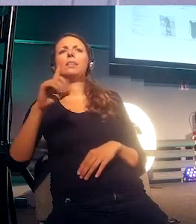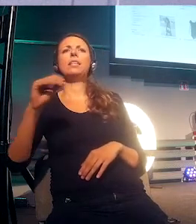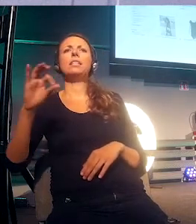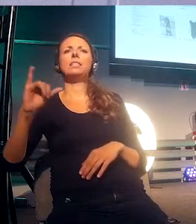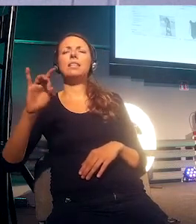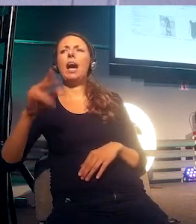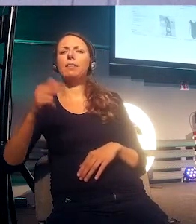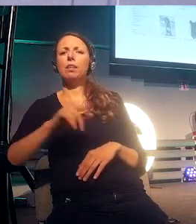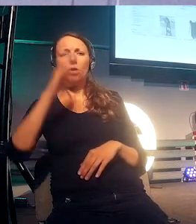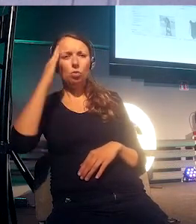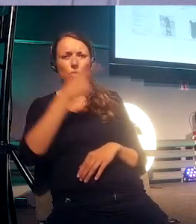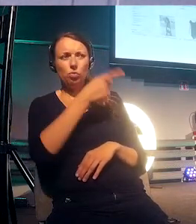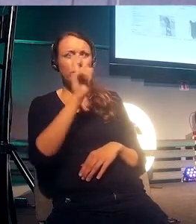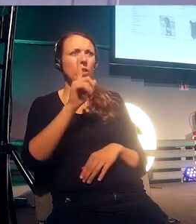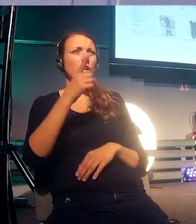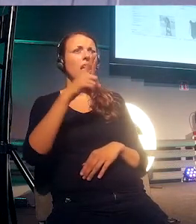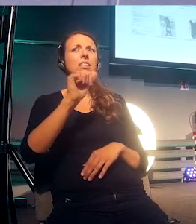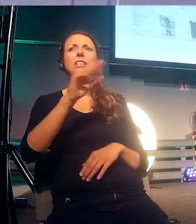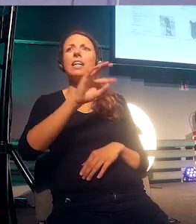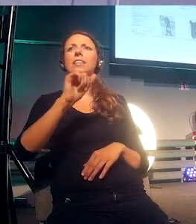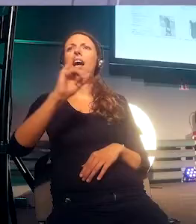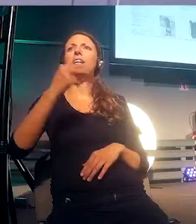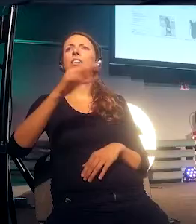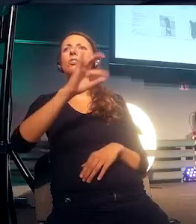o czymś takim jak data-driven design i data-informed design?